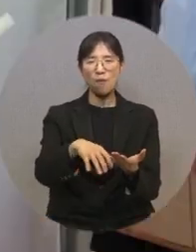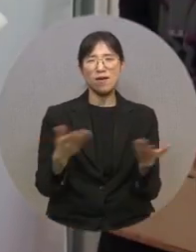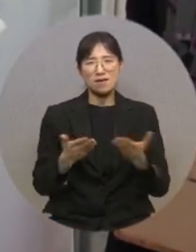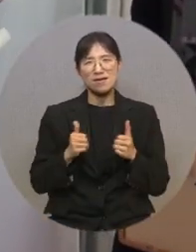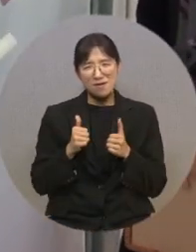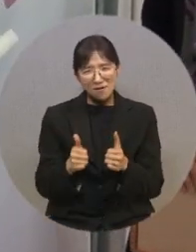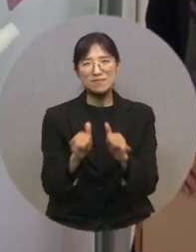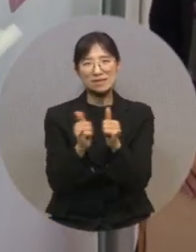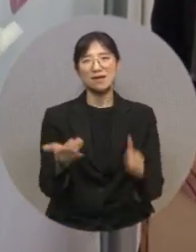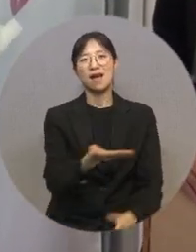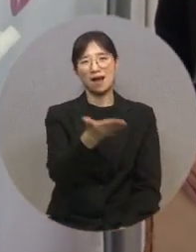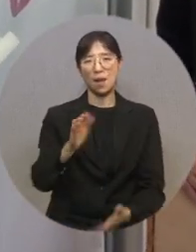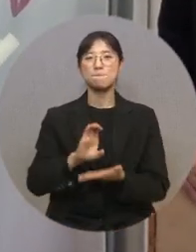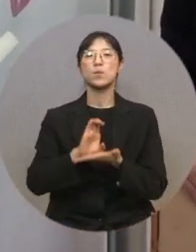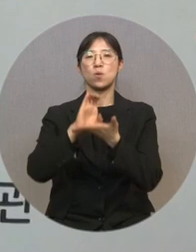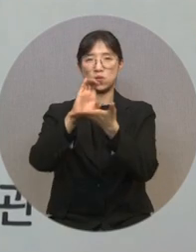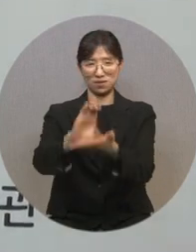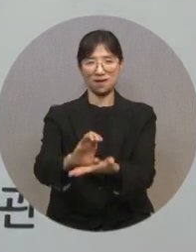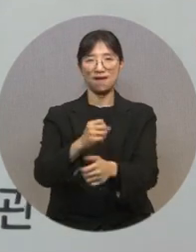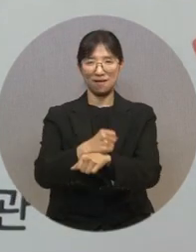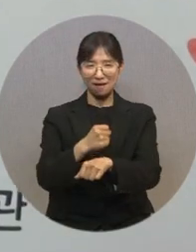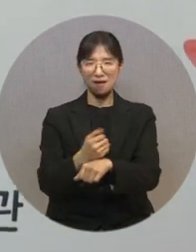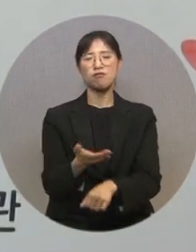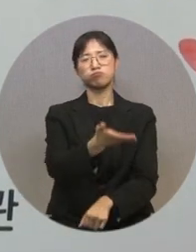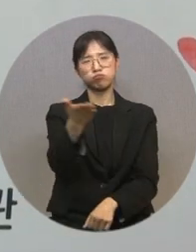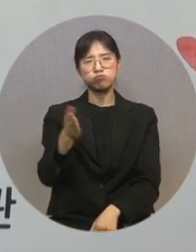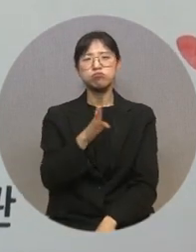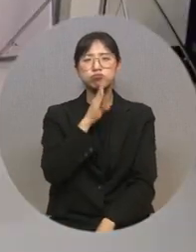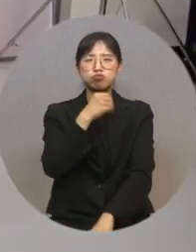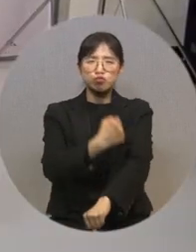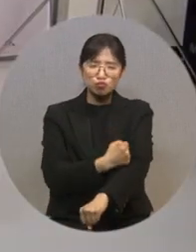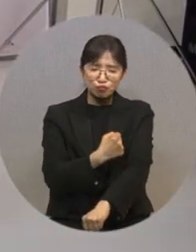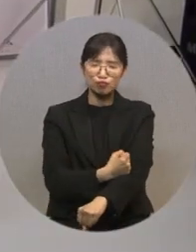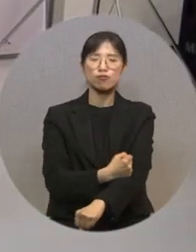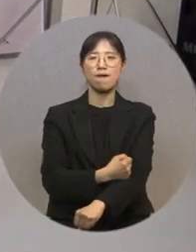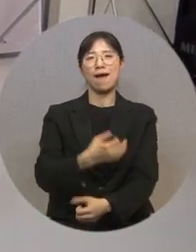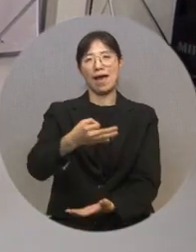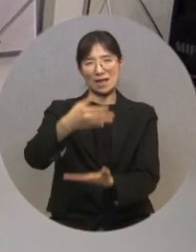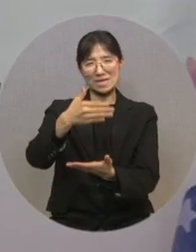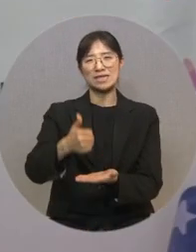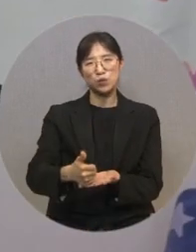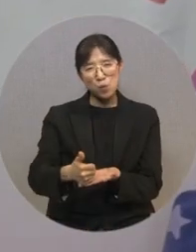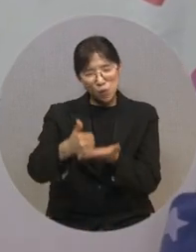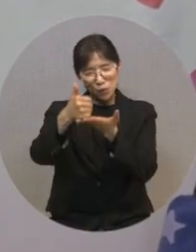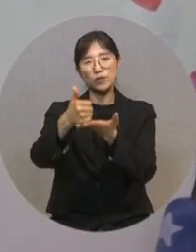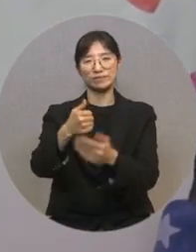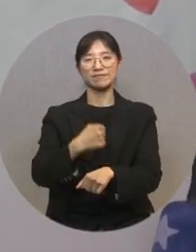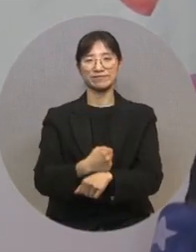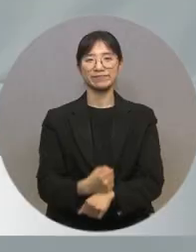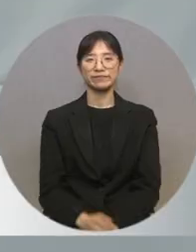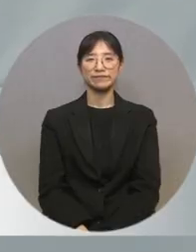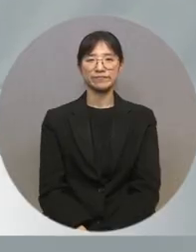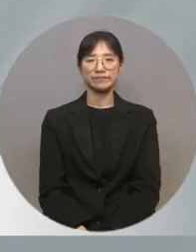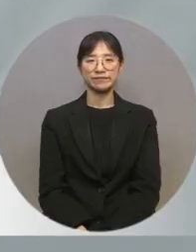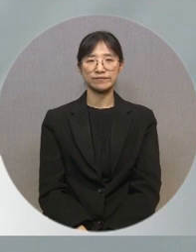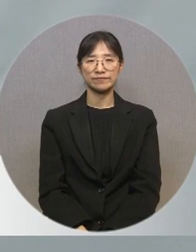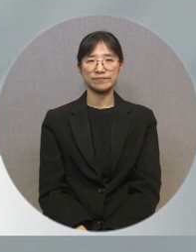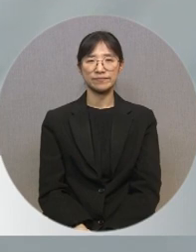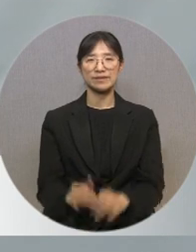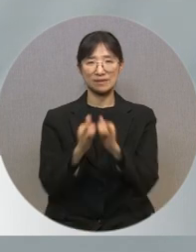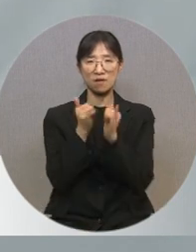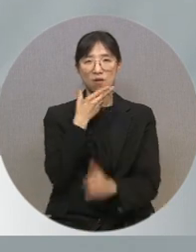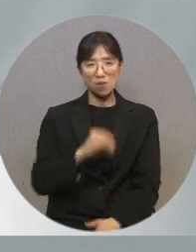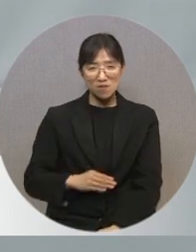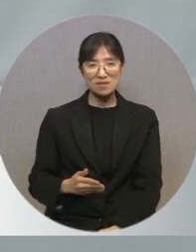많은 사회복지사들을 위한 표창으로 그들의 땀과 수고의 가치를 존중하며 높여주었습니다.